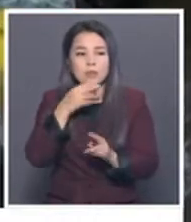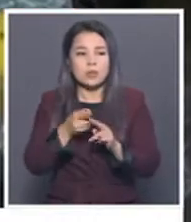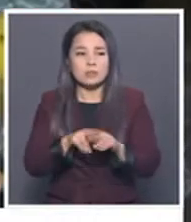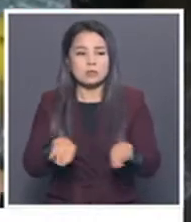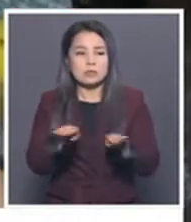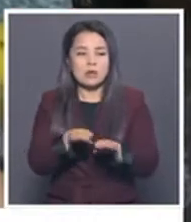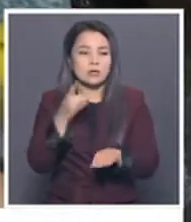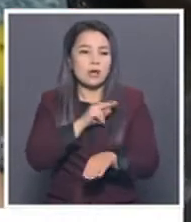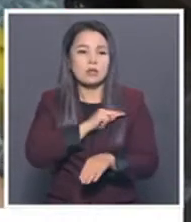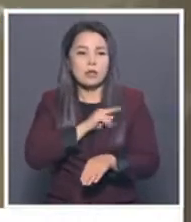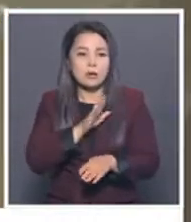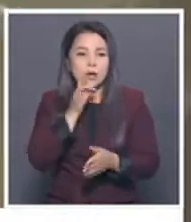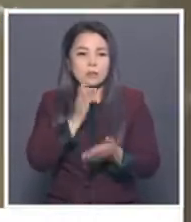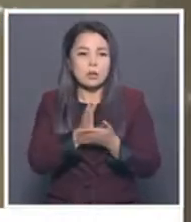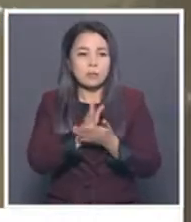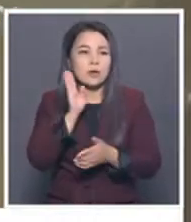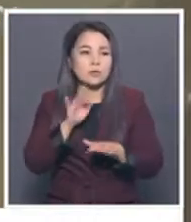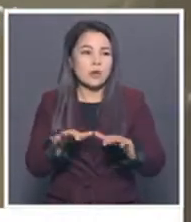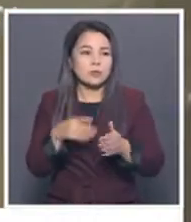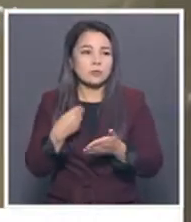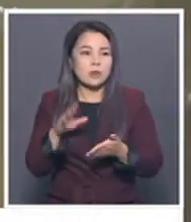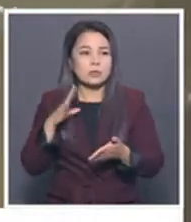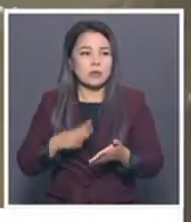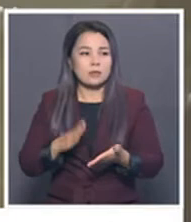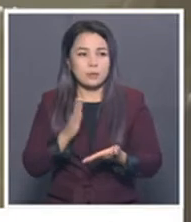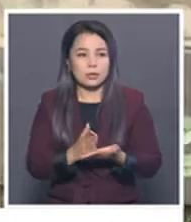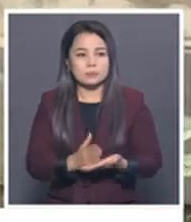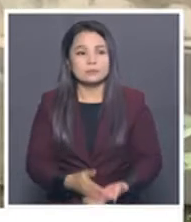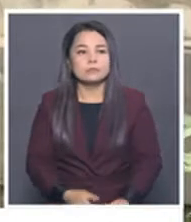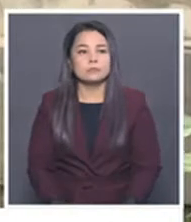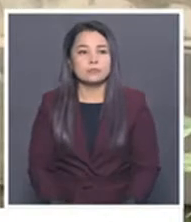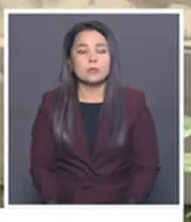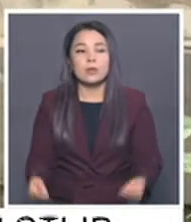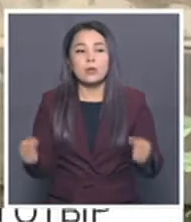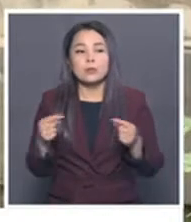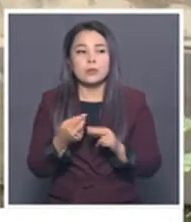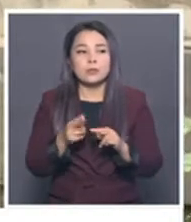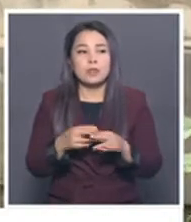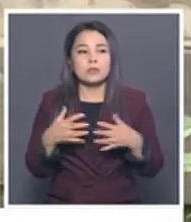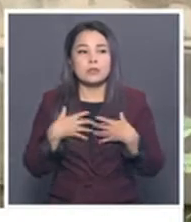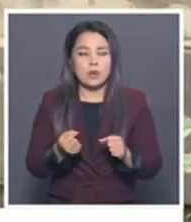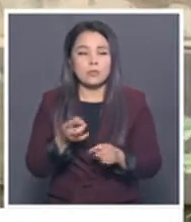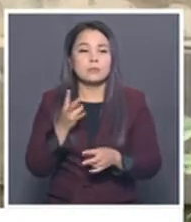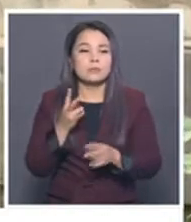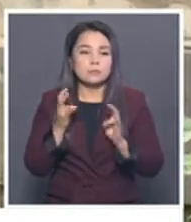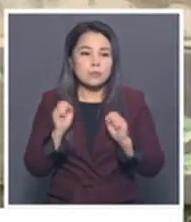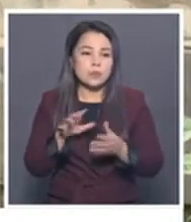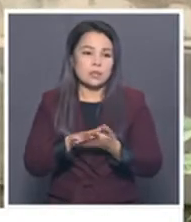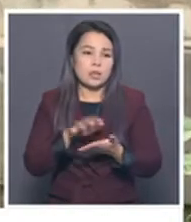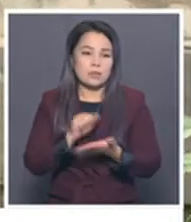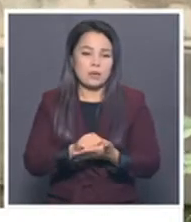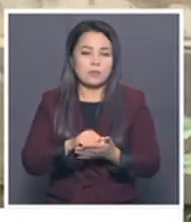бітеліп қалатын көрінеді. Сондықтан ауыз суды сатып алуға мәжбүрміз дейді. Конкретно здесь здоровье так можно посадить, что... Осы